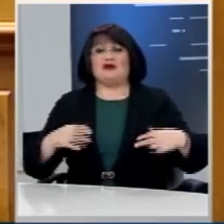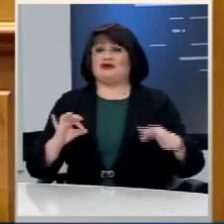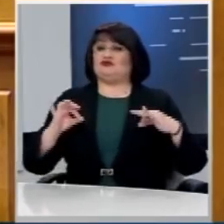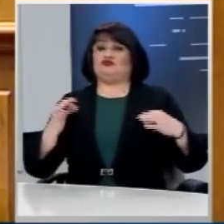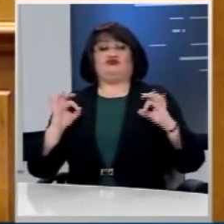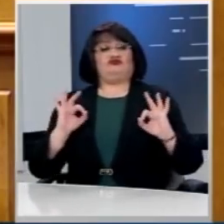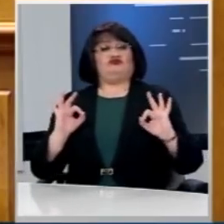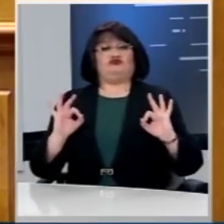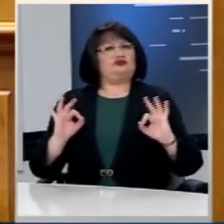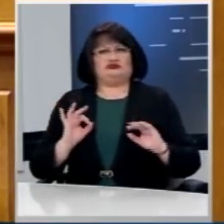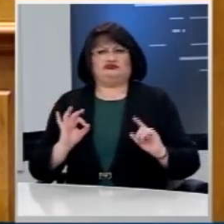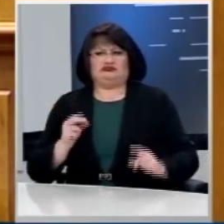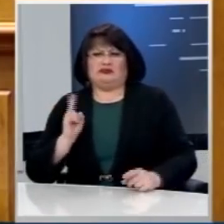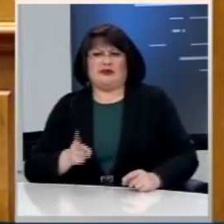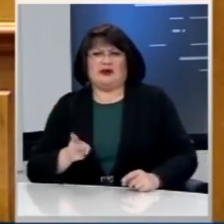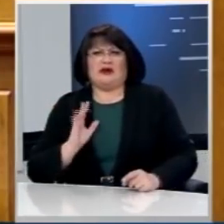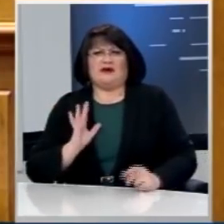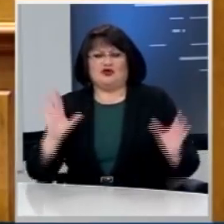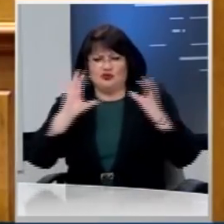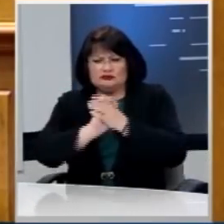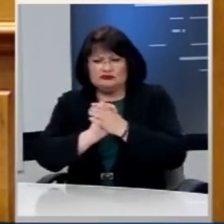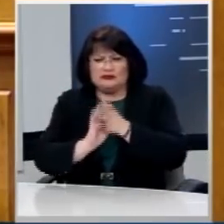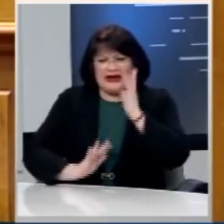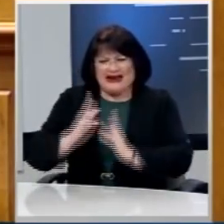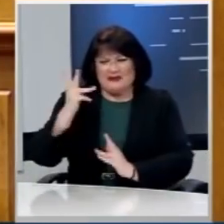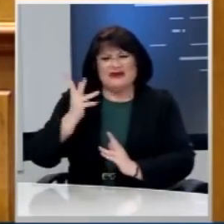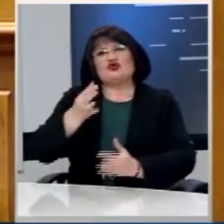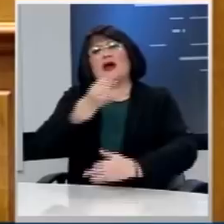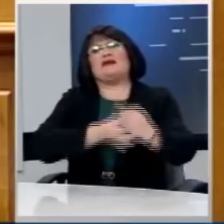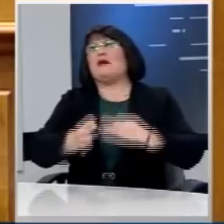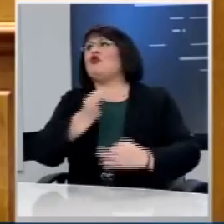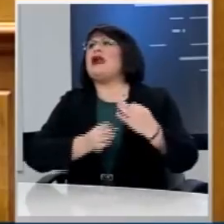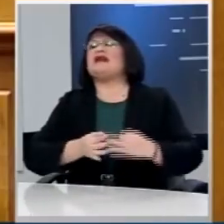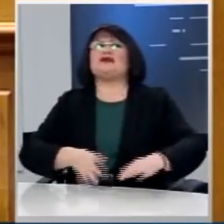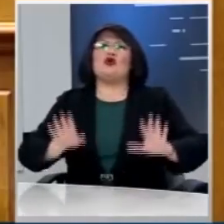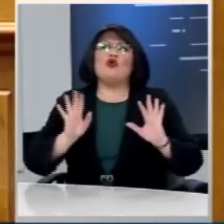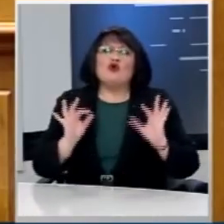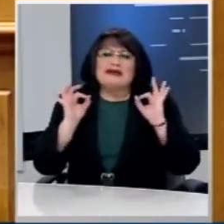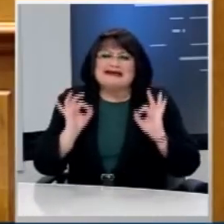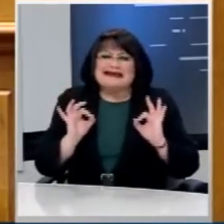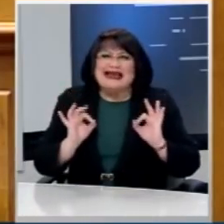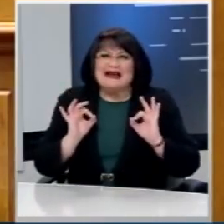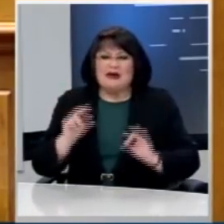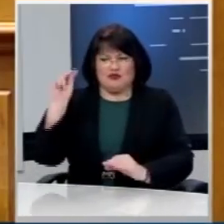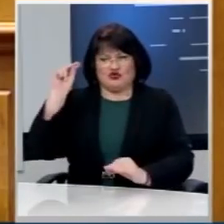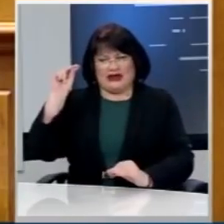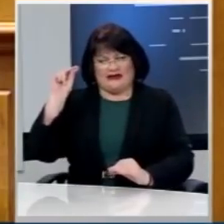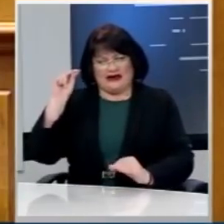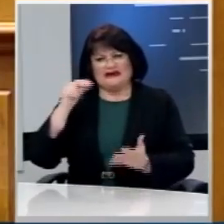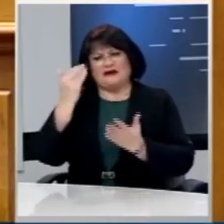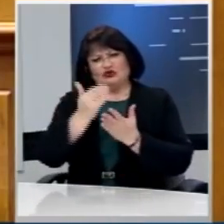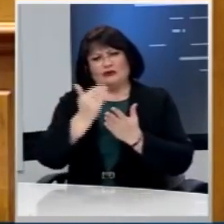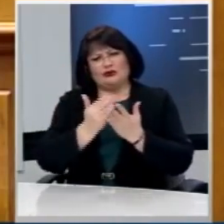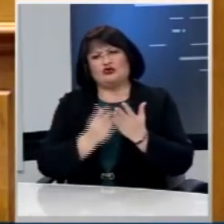σας. Δεν απειλεί απλά τη συνοχή του αναπτυξιακού αφηγήματός σας. Οι συγκεκριμένες δημοσιονομικές δεσμεύσεις και